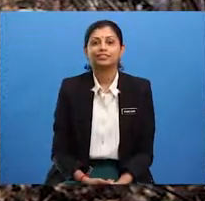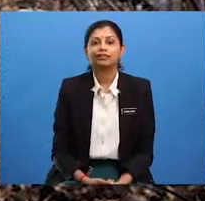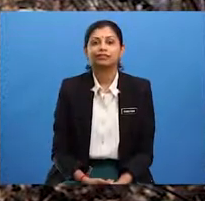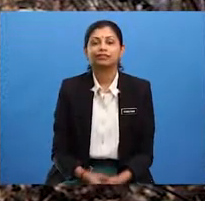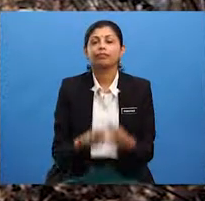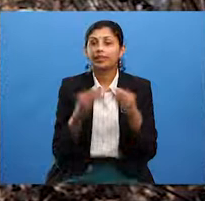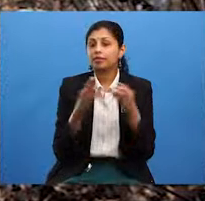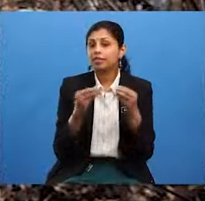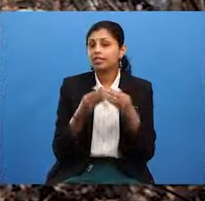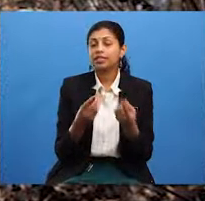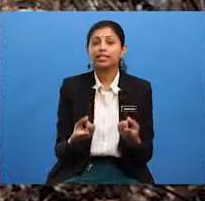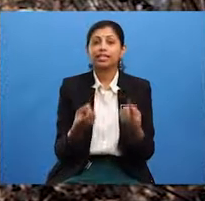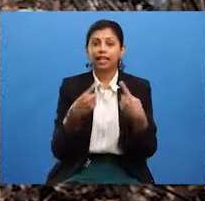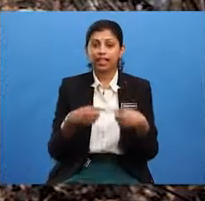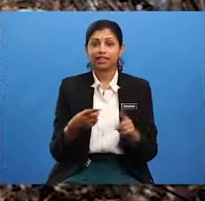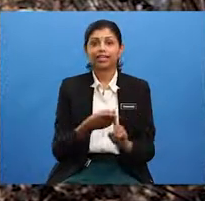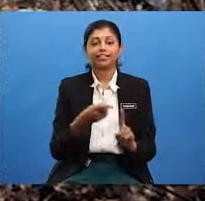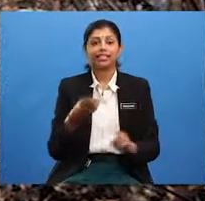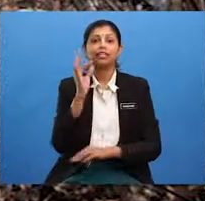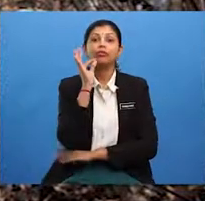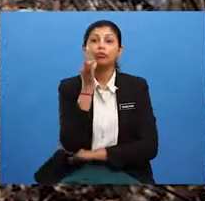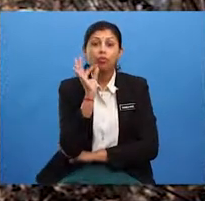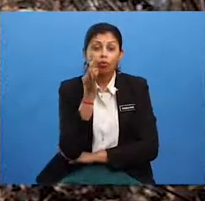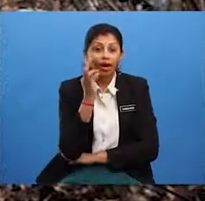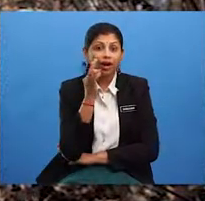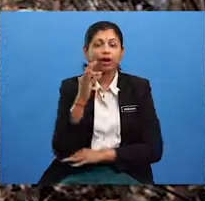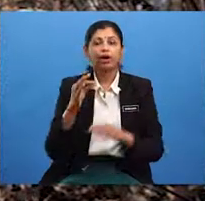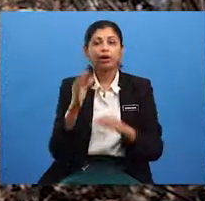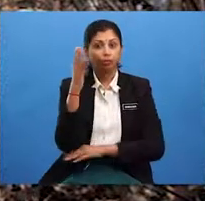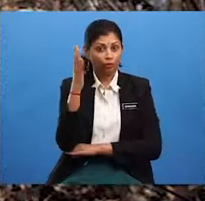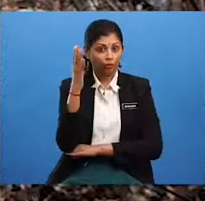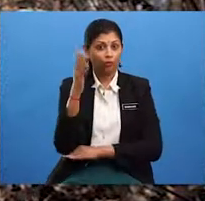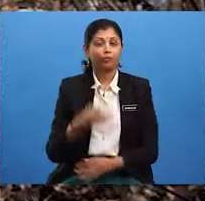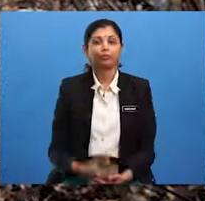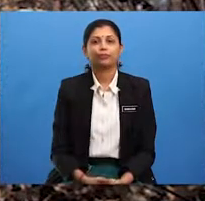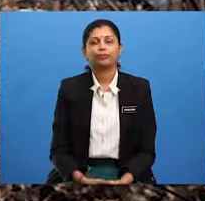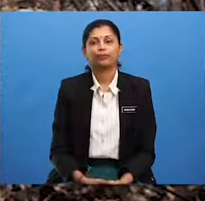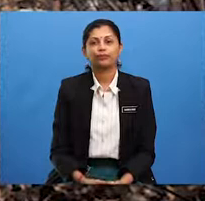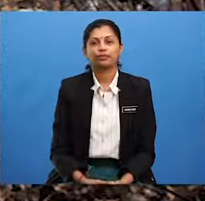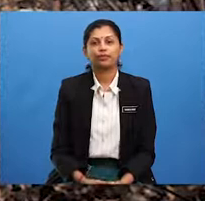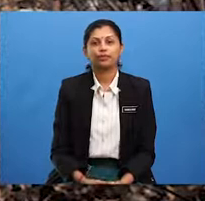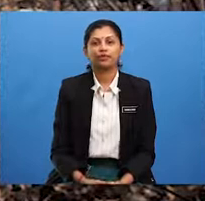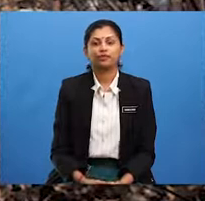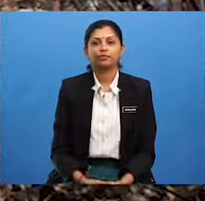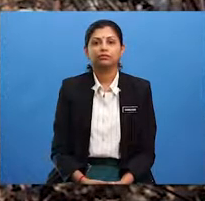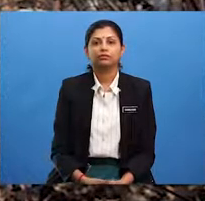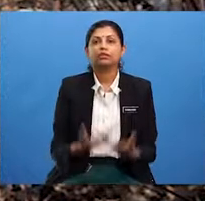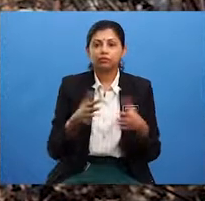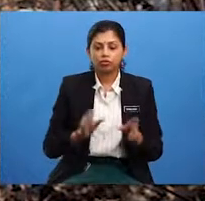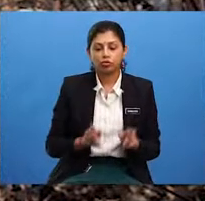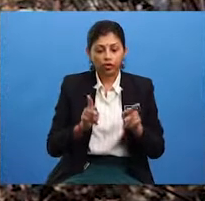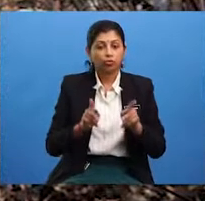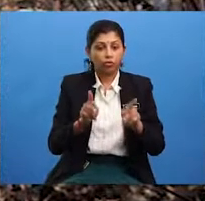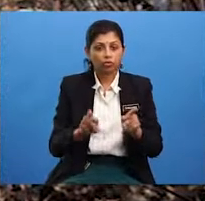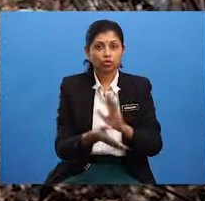Kapas ini datangnya dari bahagian buah pokok kapas itu. Ia kemudiannya